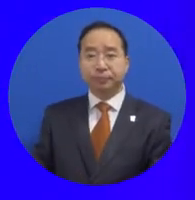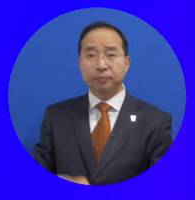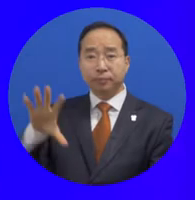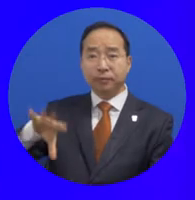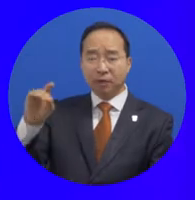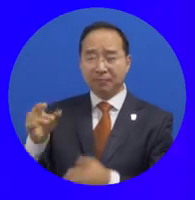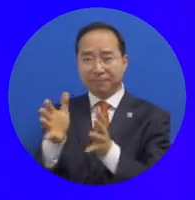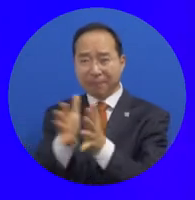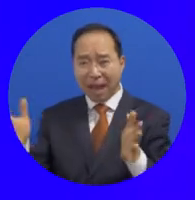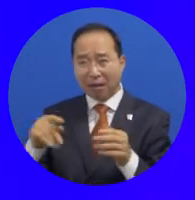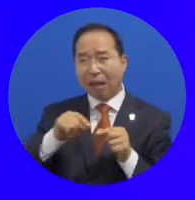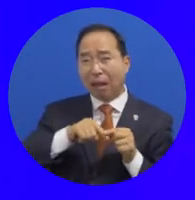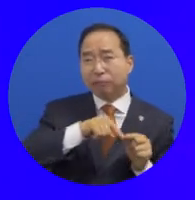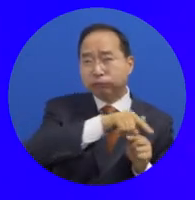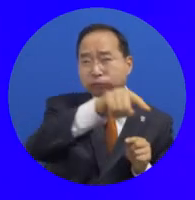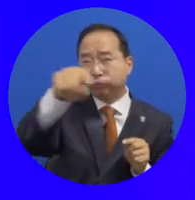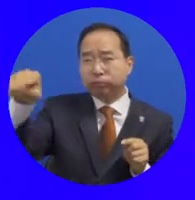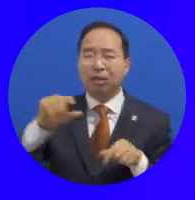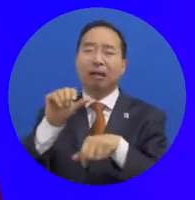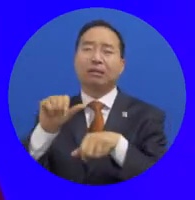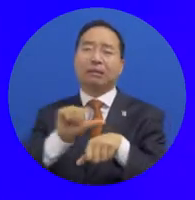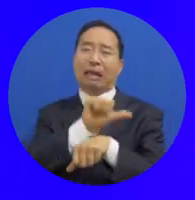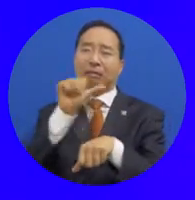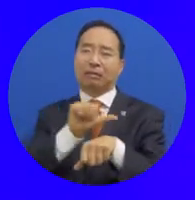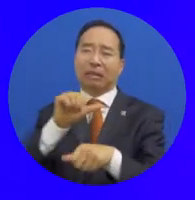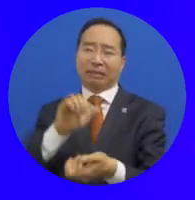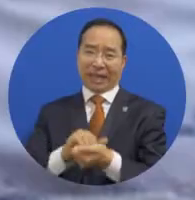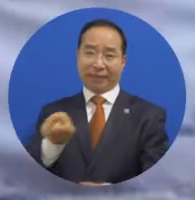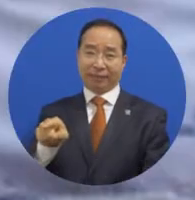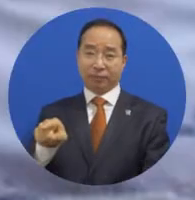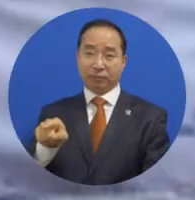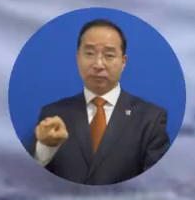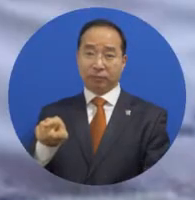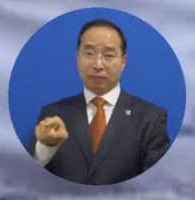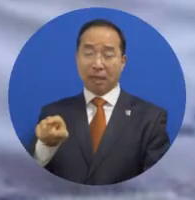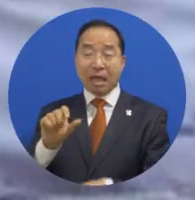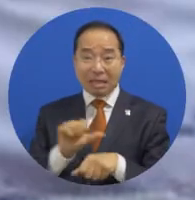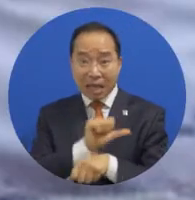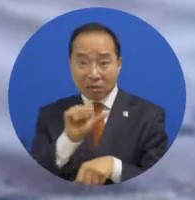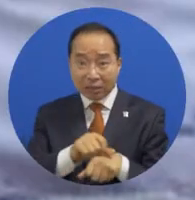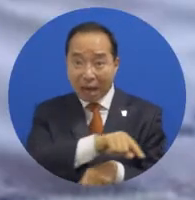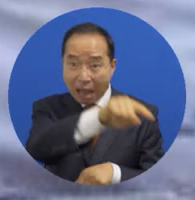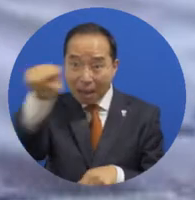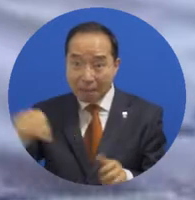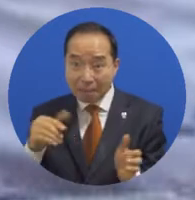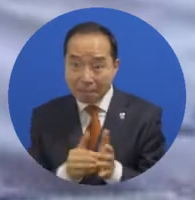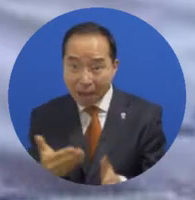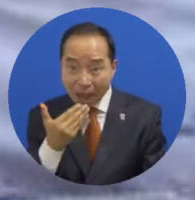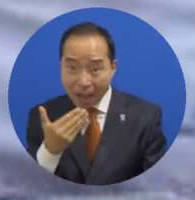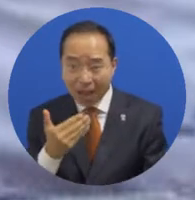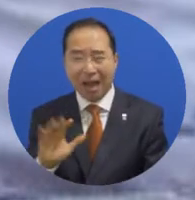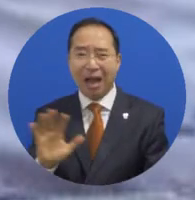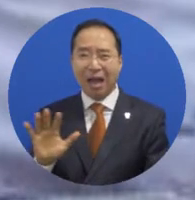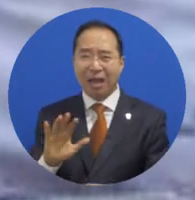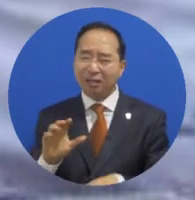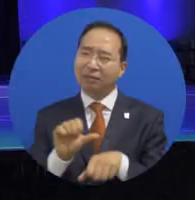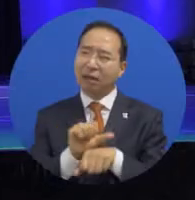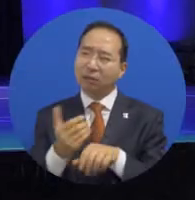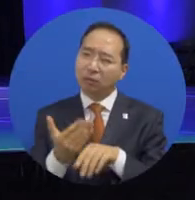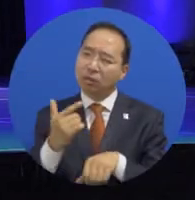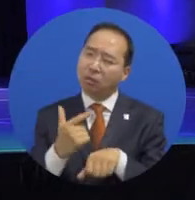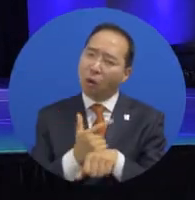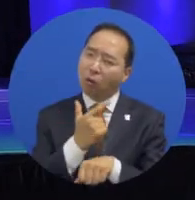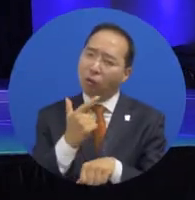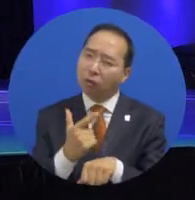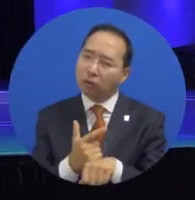시간이 5시간이거든요. 5시간 안에 들어왔을까요? 당연히 못 들어왔죠. 5시간 하고도 1시간을 넘겨서